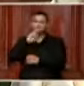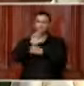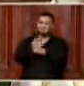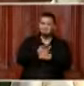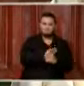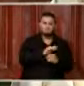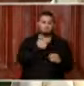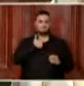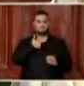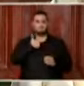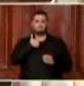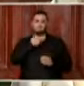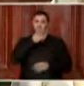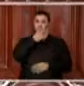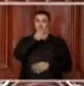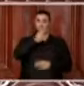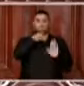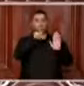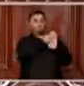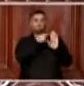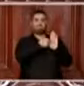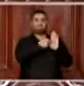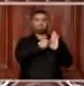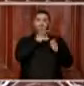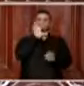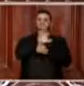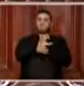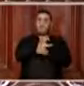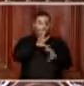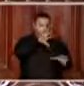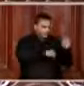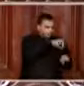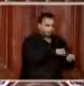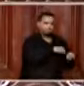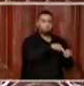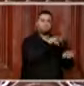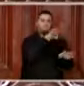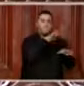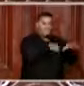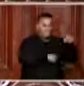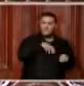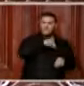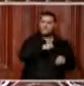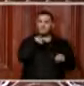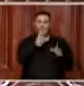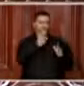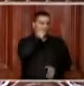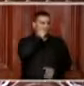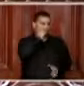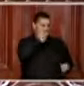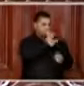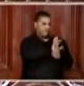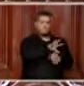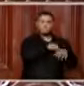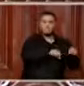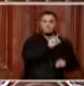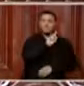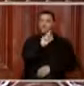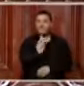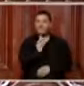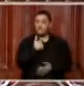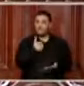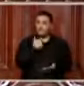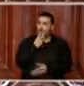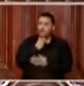بل هو موقف ضد الاحتلال وضد العنصرية،